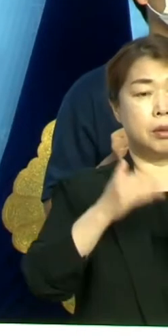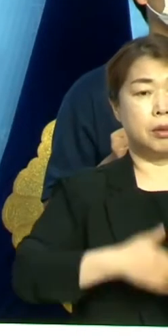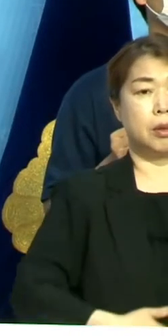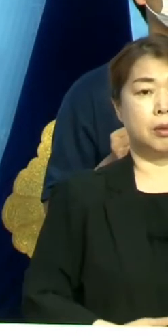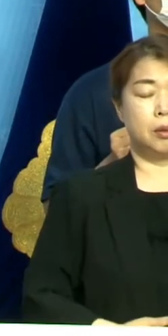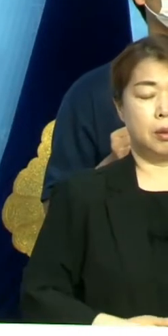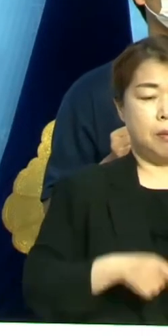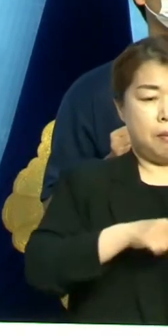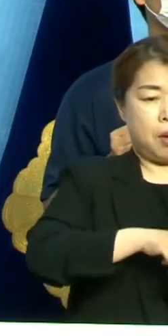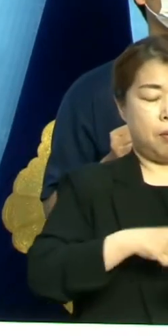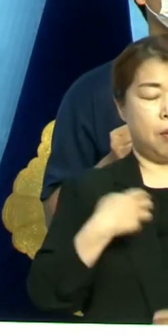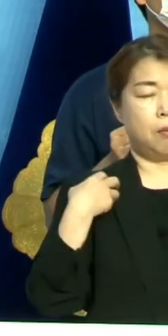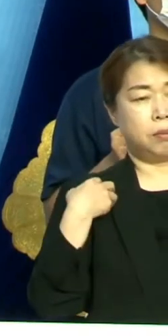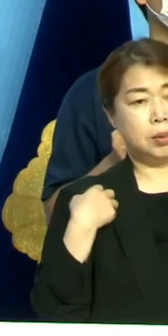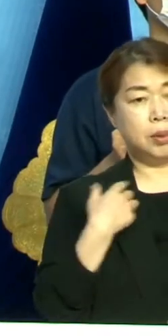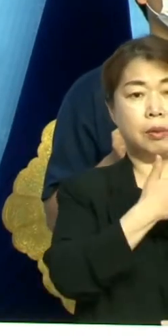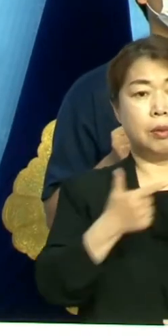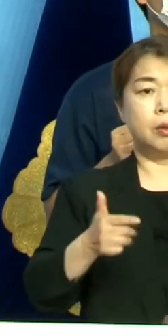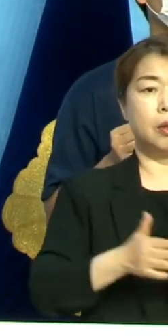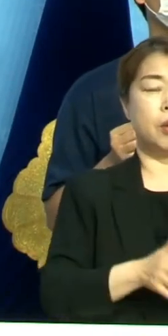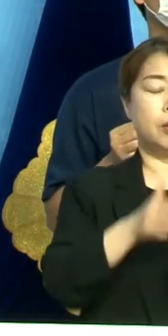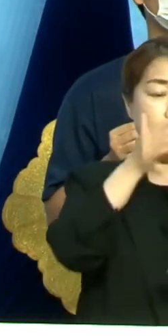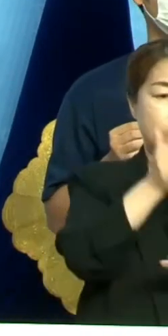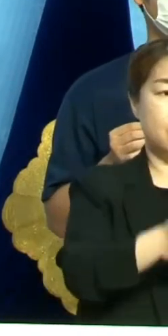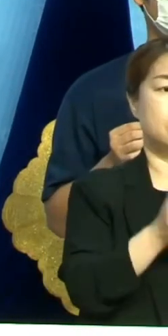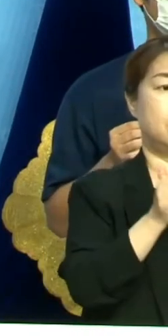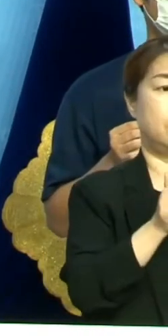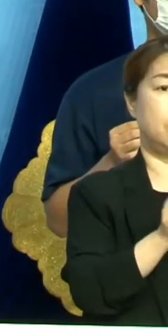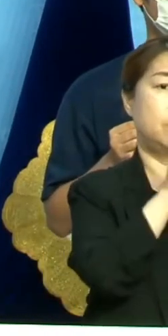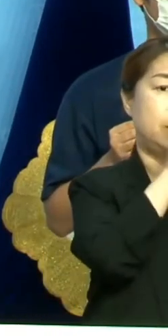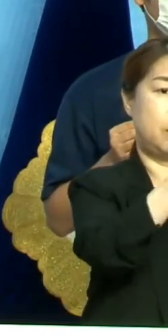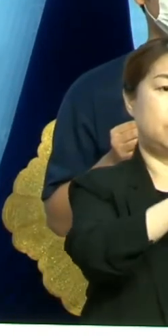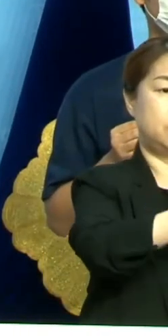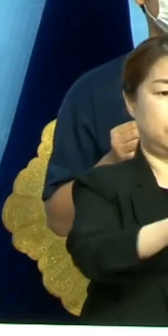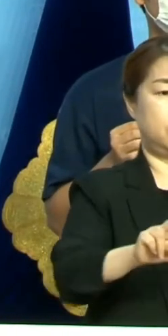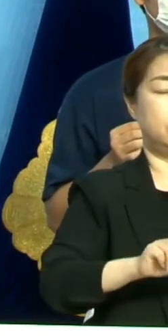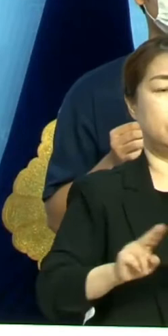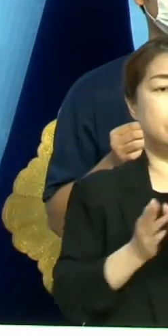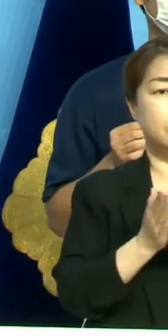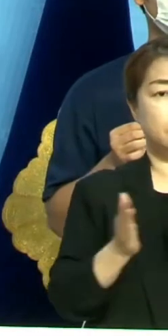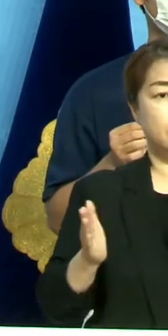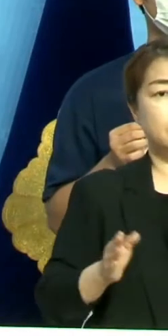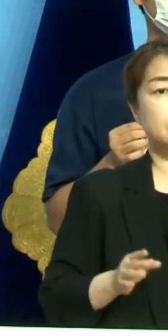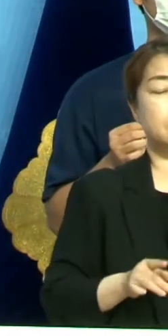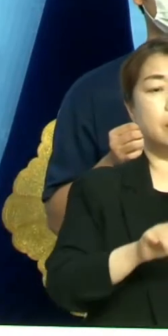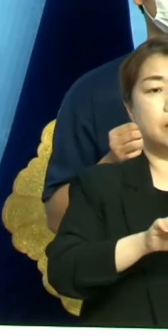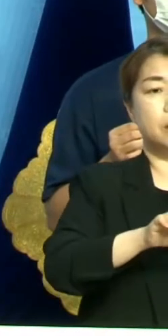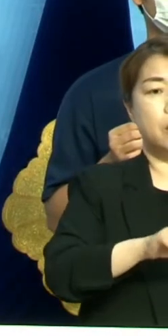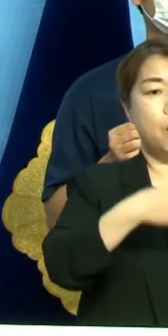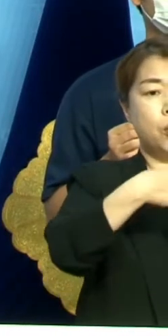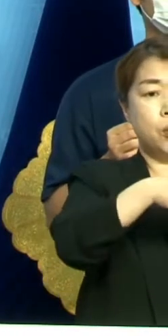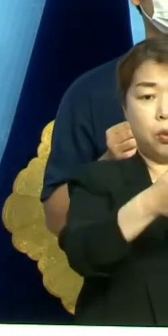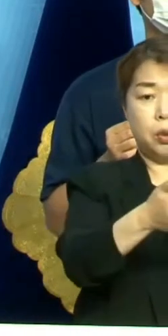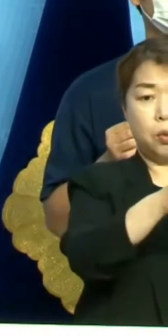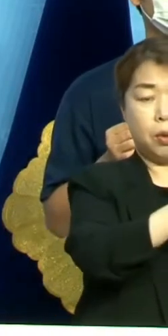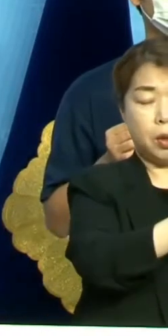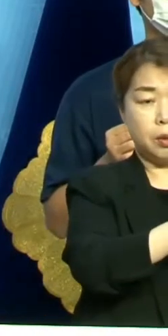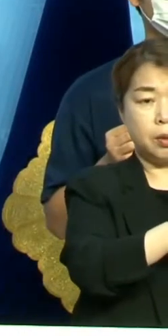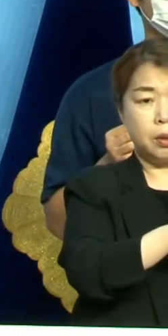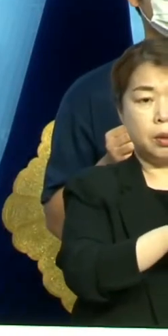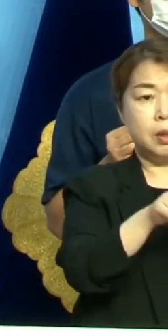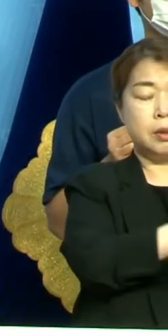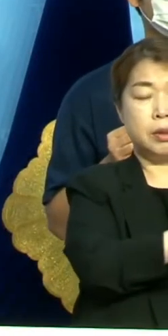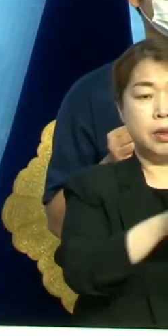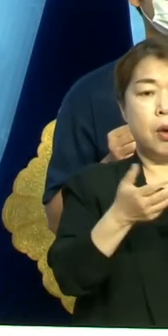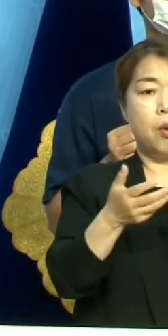어 심적 부담을 느끼고 소송을 취하 하기 시작했습니다 아 이것은 교육기관인 궁 특히 궁